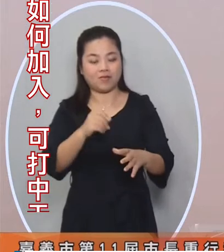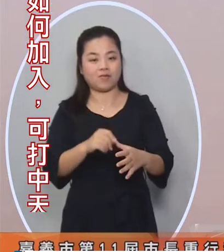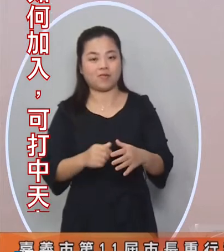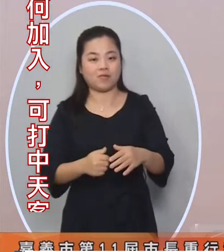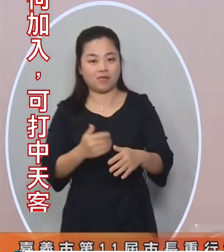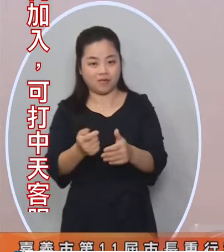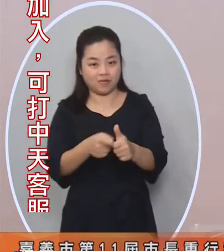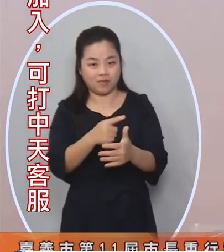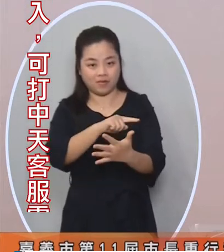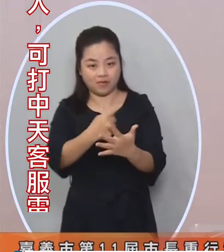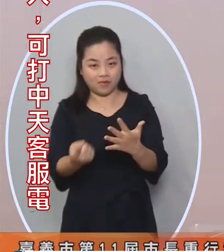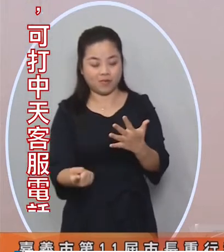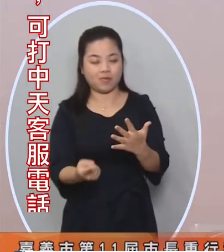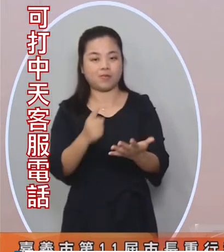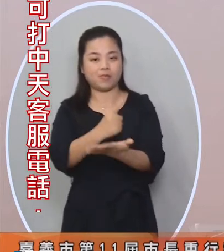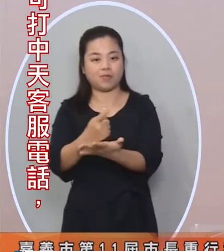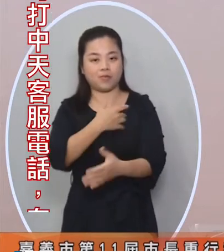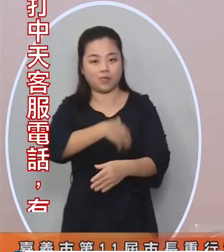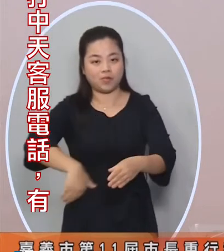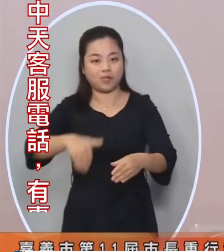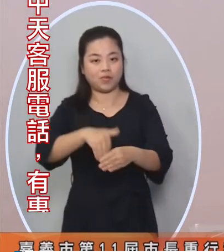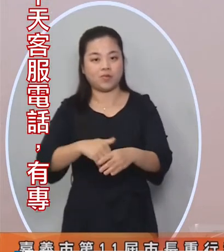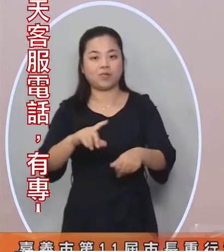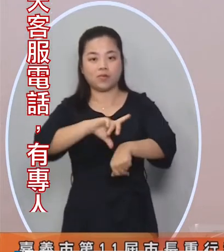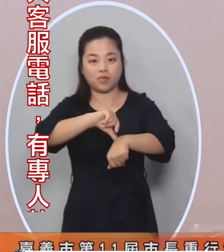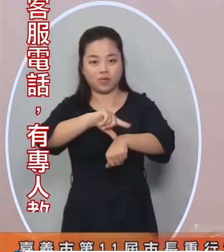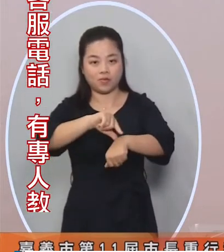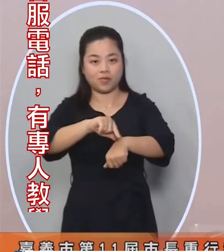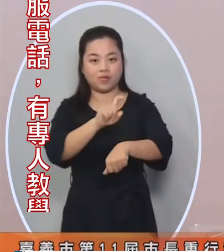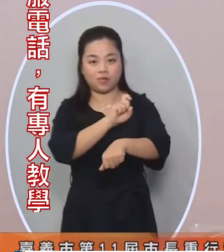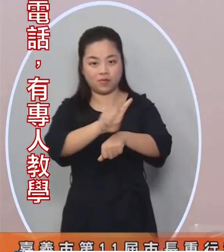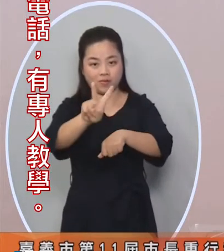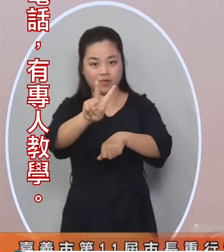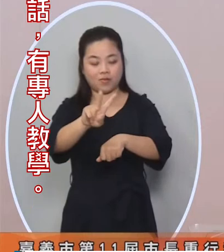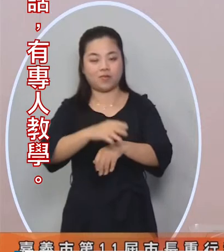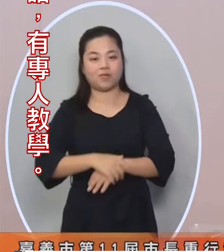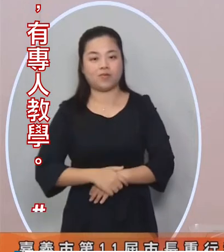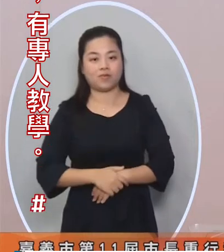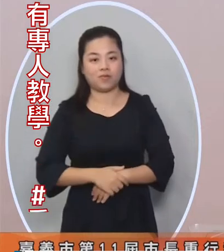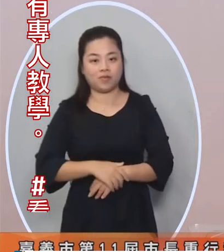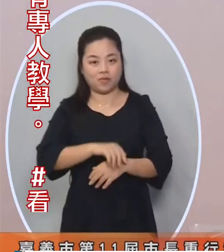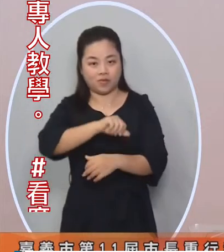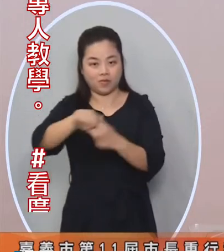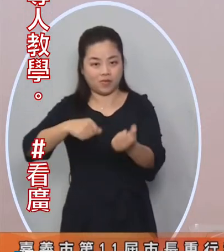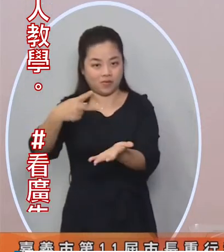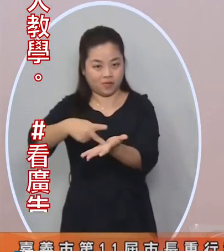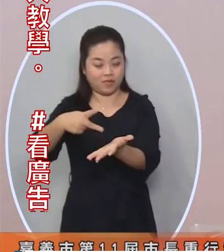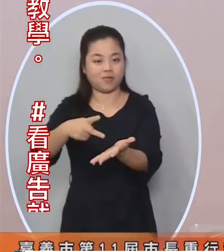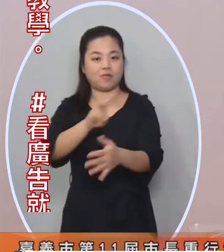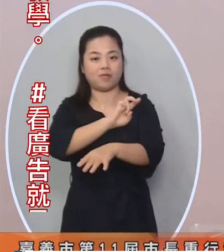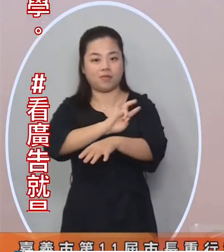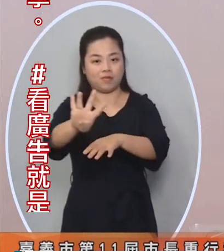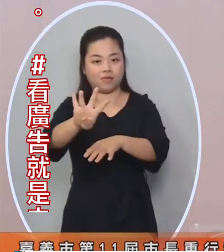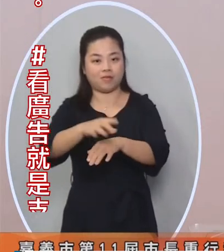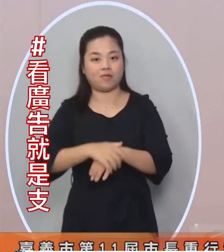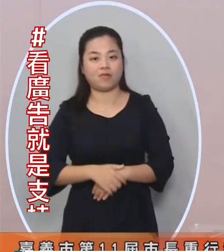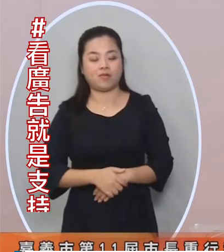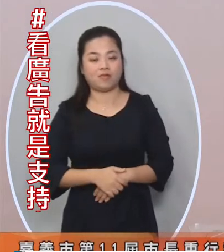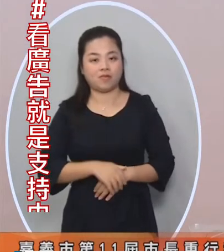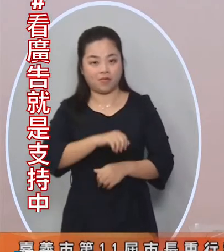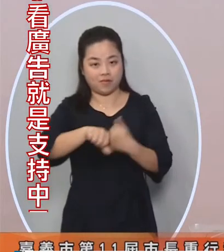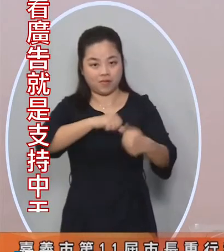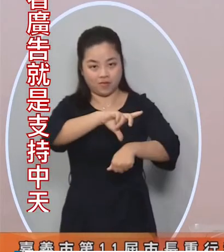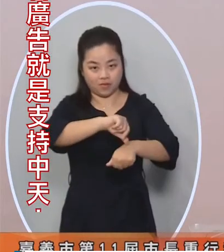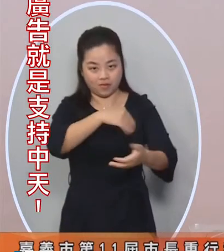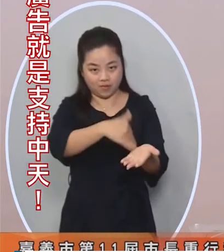之发言先后顺序，每位候选人每一轮发表政见时间为12分钟。两轮共计24分钟，每轮时间